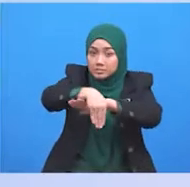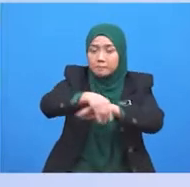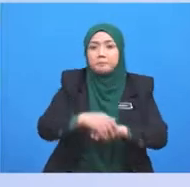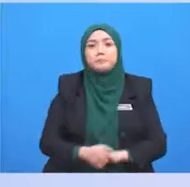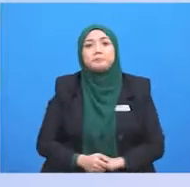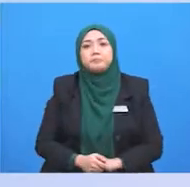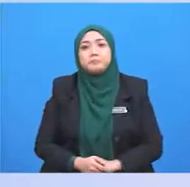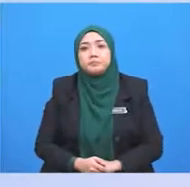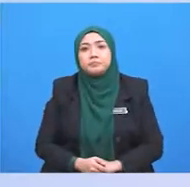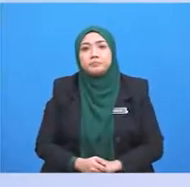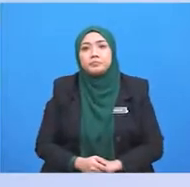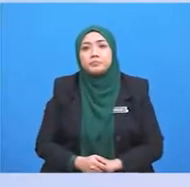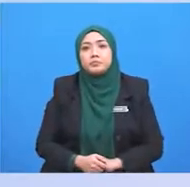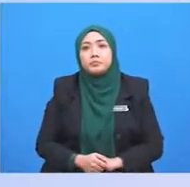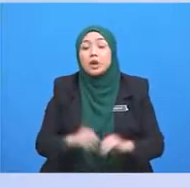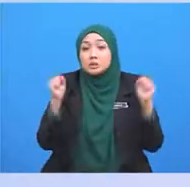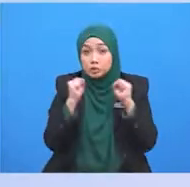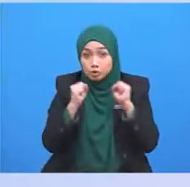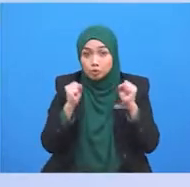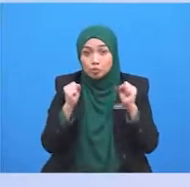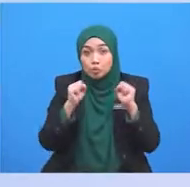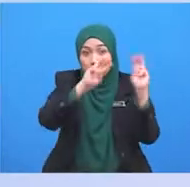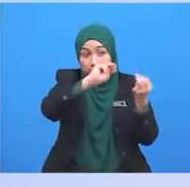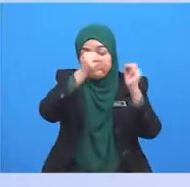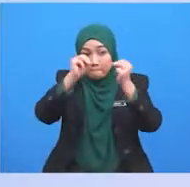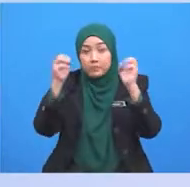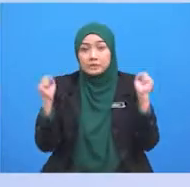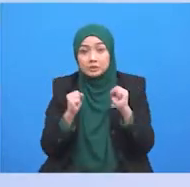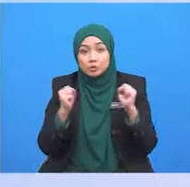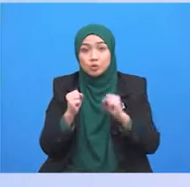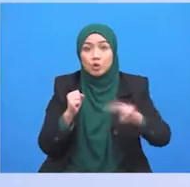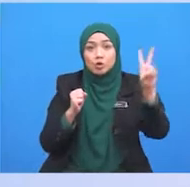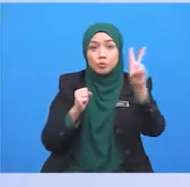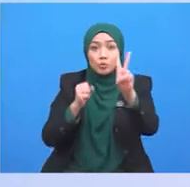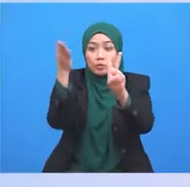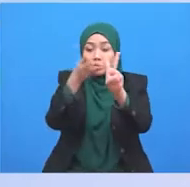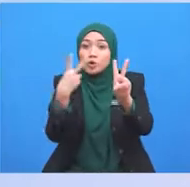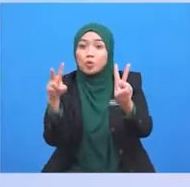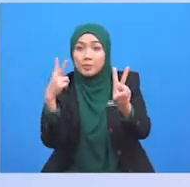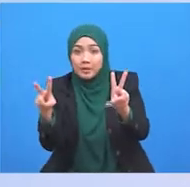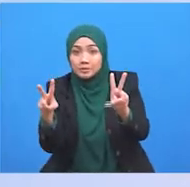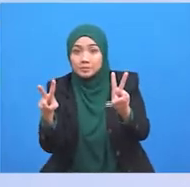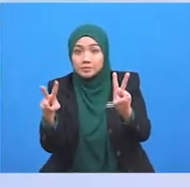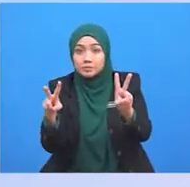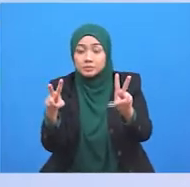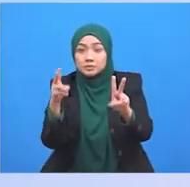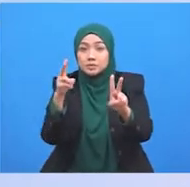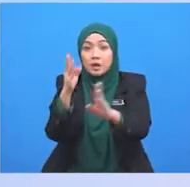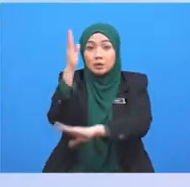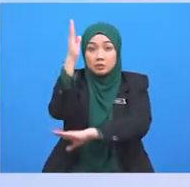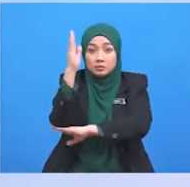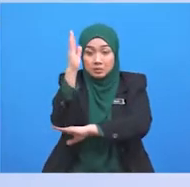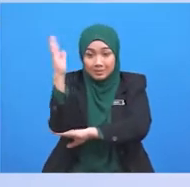sejuk iaitu 22 Disember pula. 1. Kedudukan matahari tegak di garisan jadi